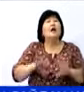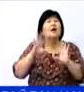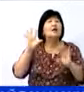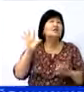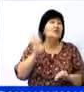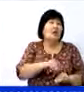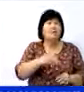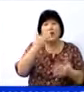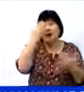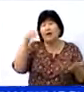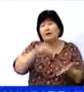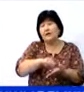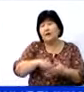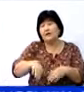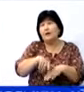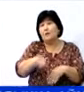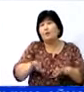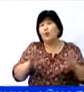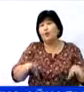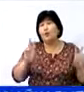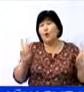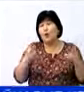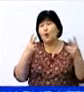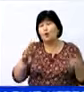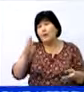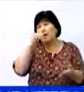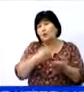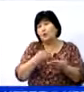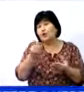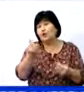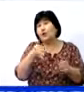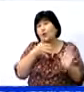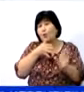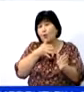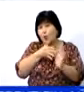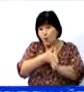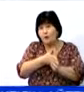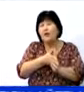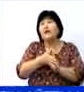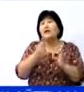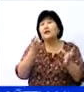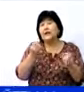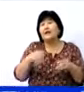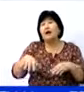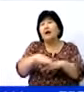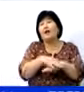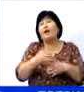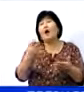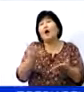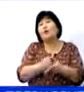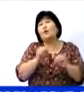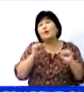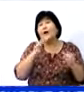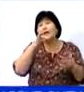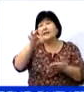халықтың атынан осы өңірлік клубта бюджетті орындалу және халыққа қол жетімді болу, дер